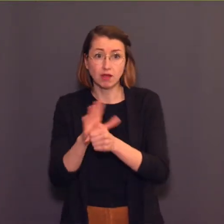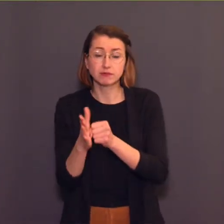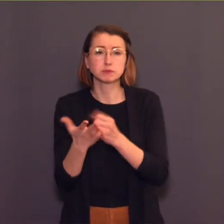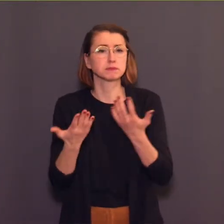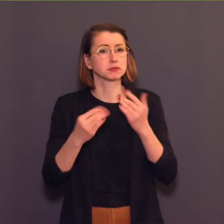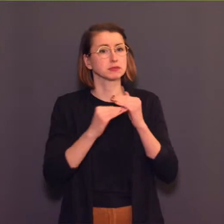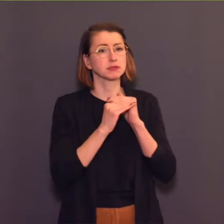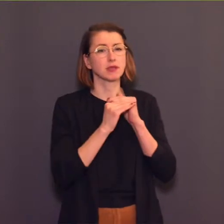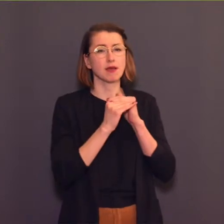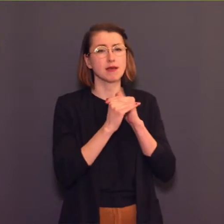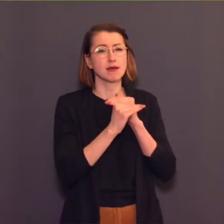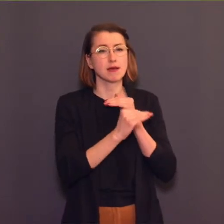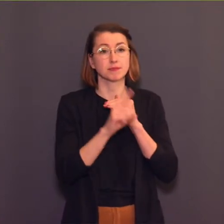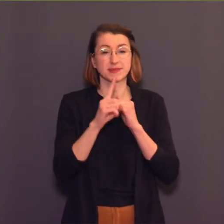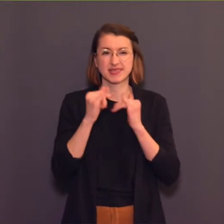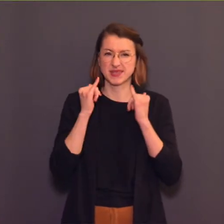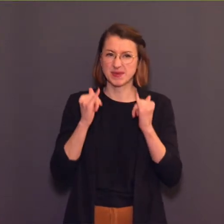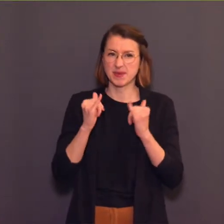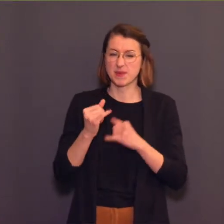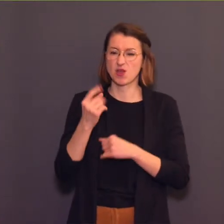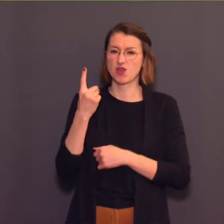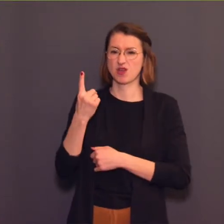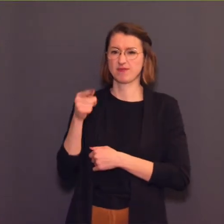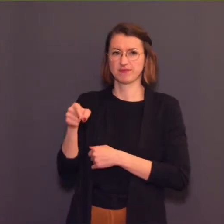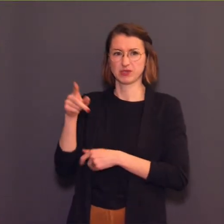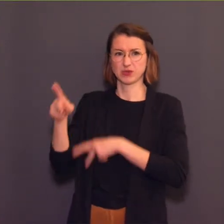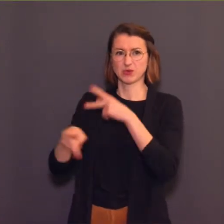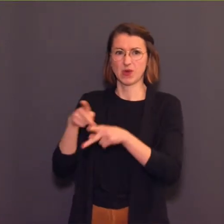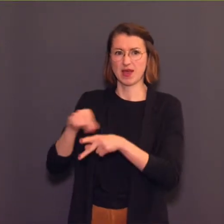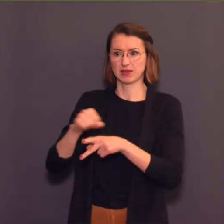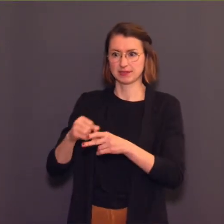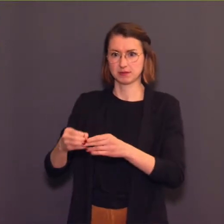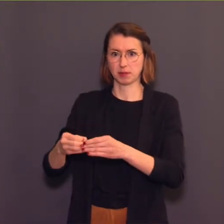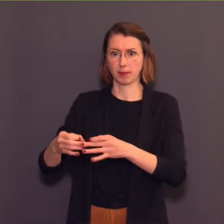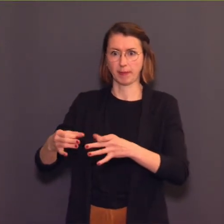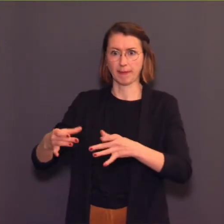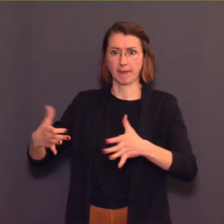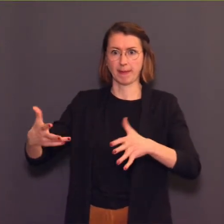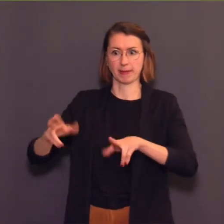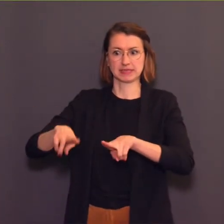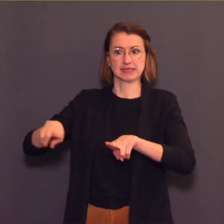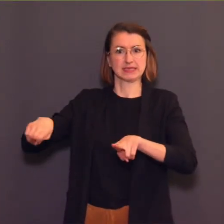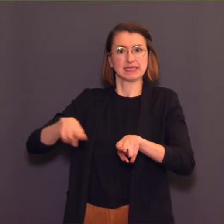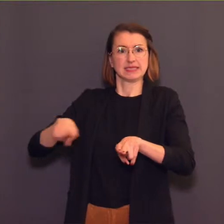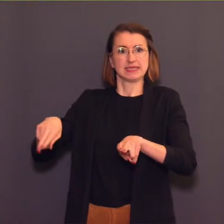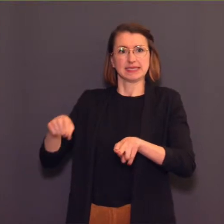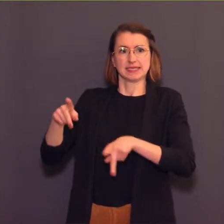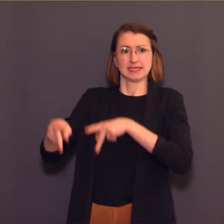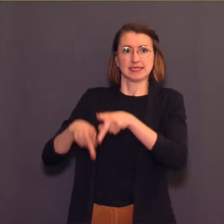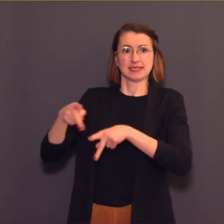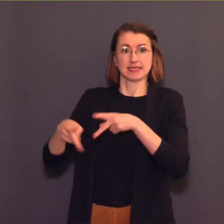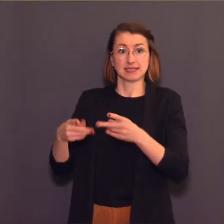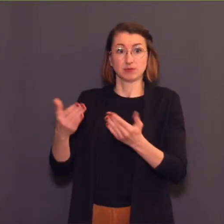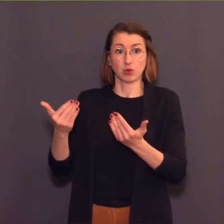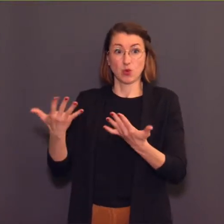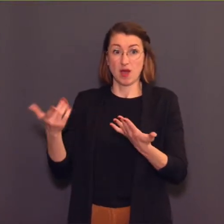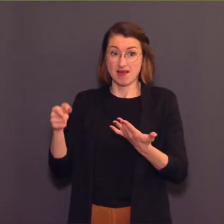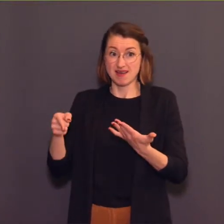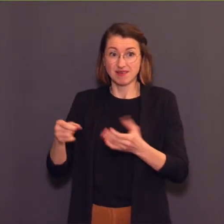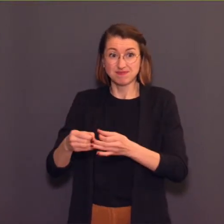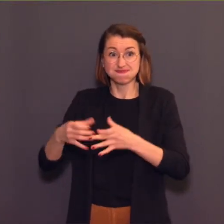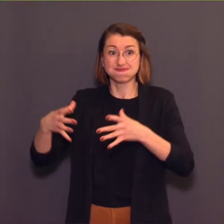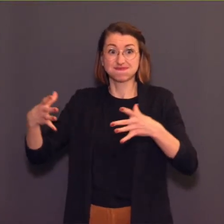de l'occupation des soins intensifs, puisque actuellement 26% des patients qui sont hospitalisés le sont en soins